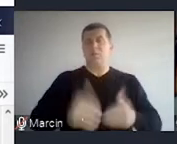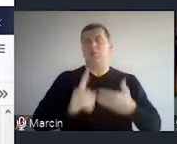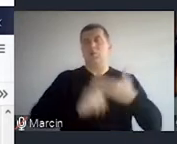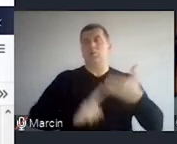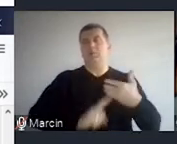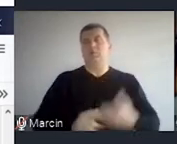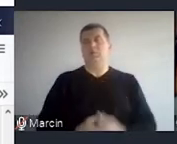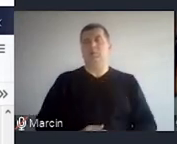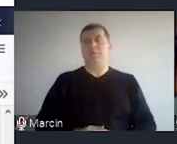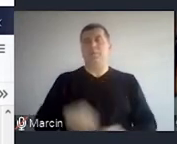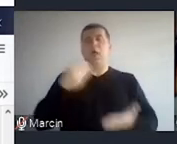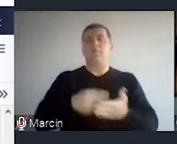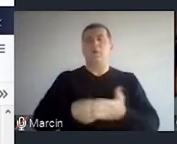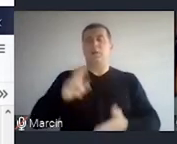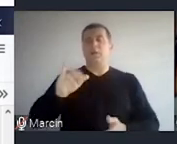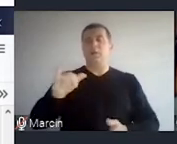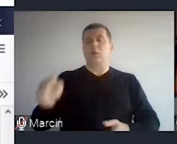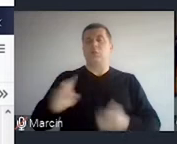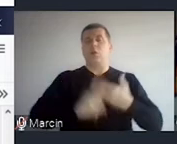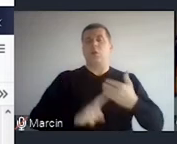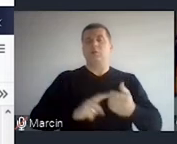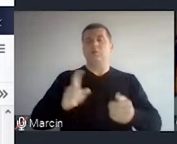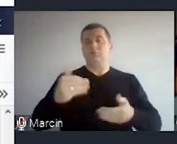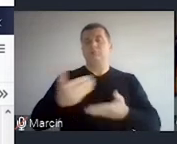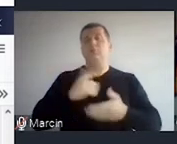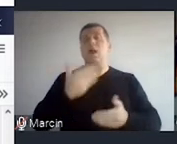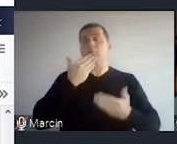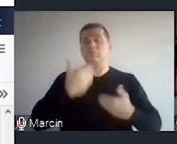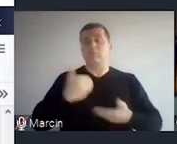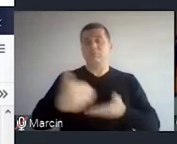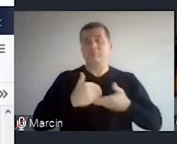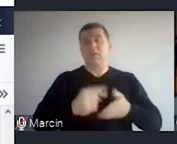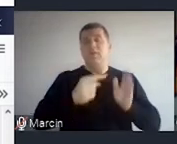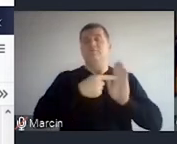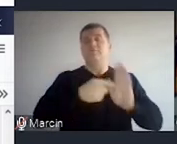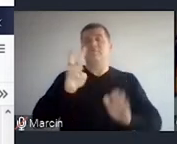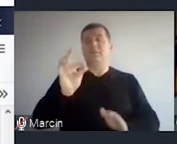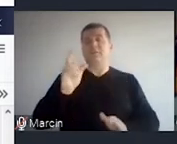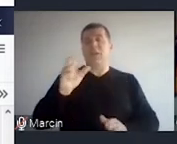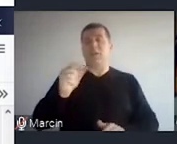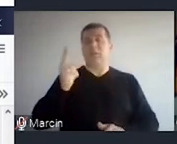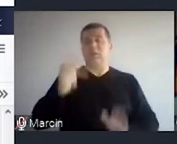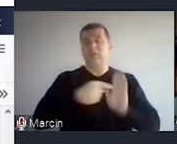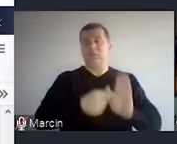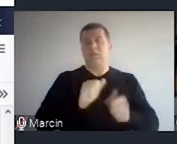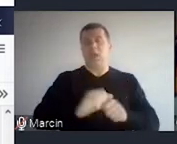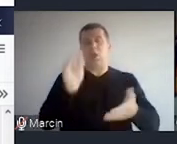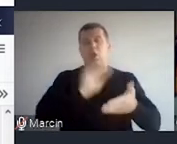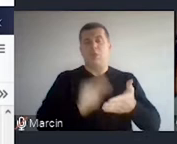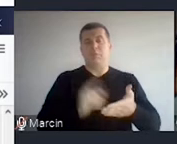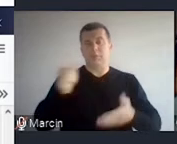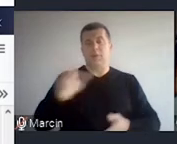rozliczyć. A kwoty ryczałtowe rozlicza się przy pomocy wskaźnika. Ten wskaźnik zostaje opisany przez